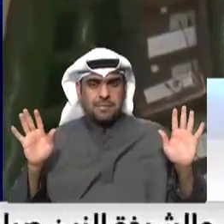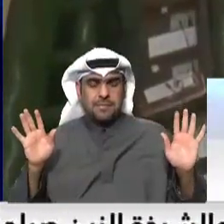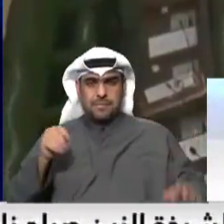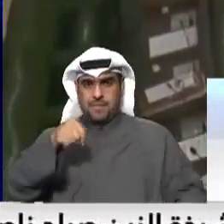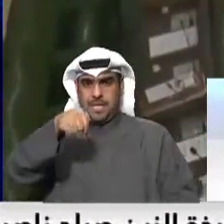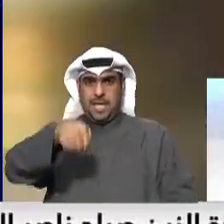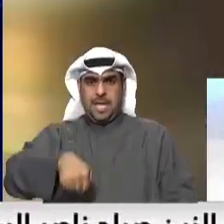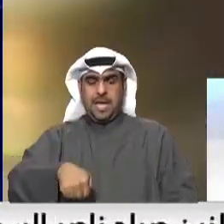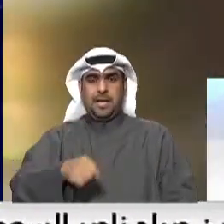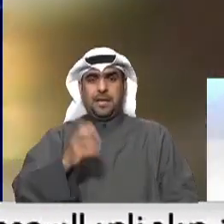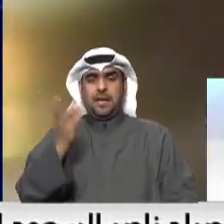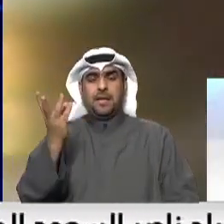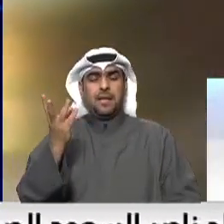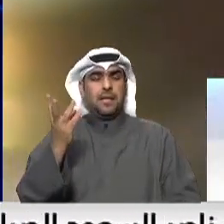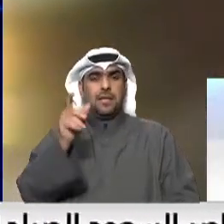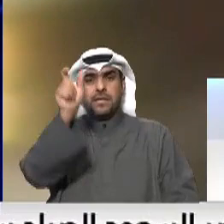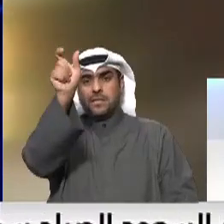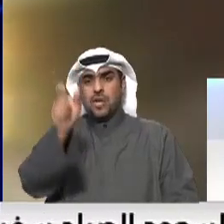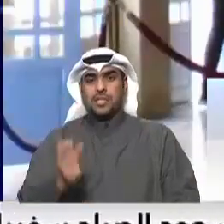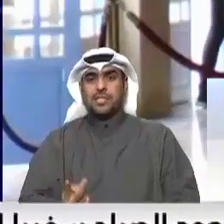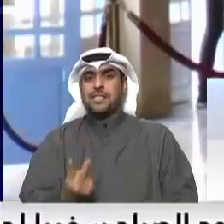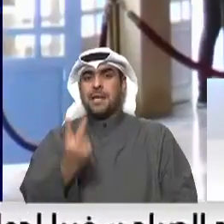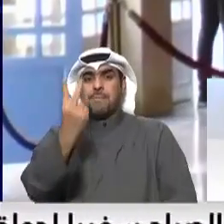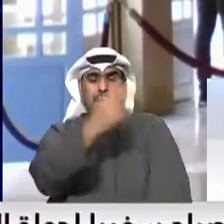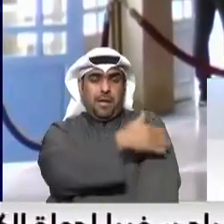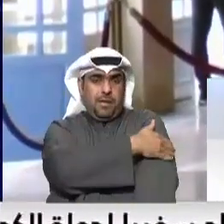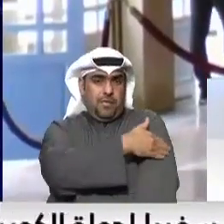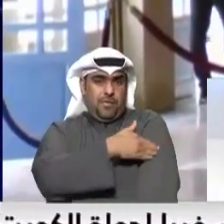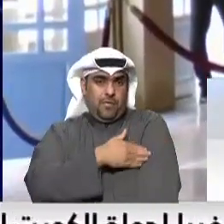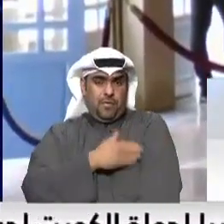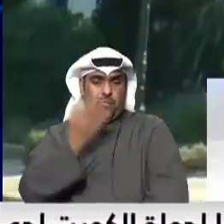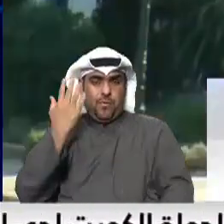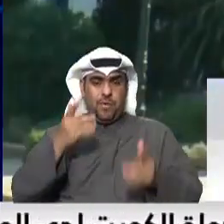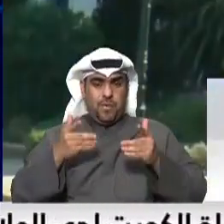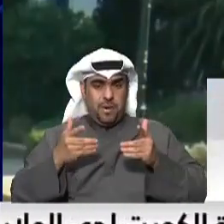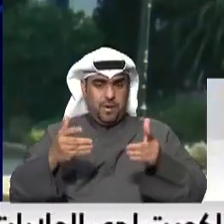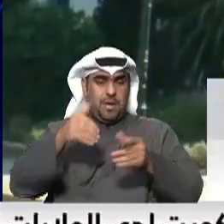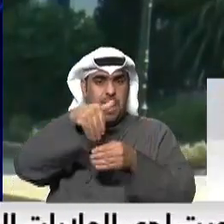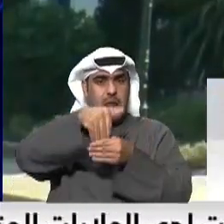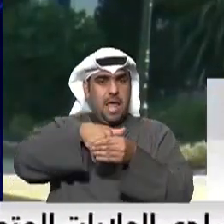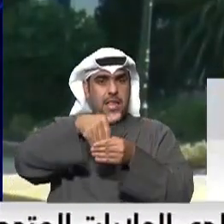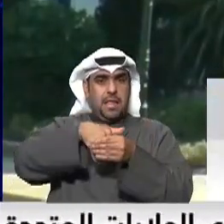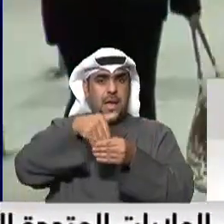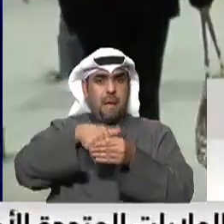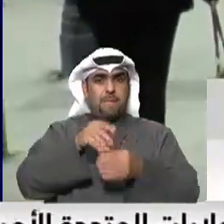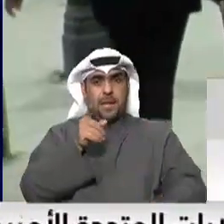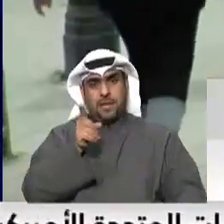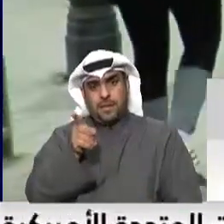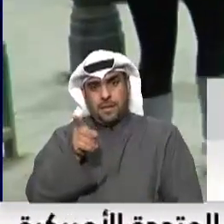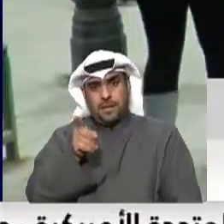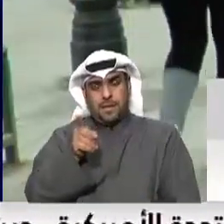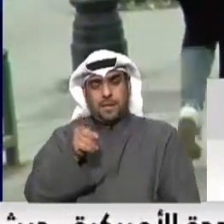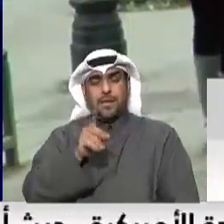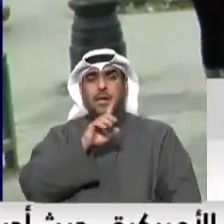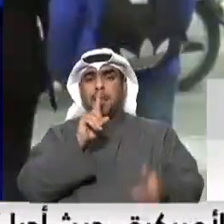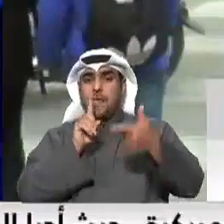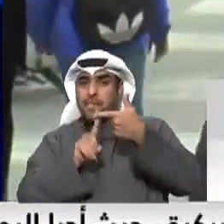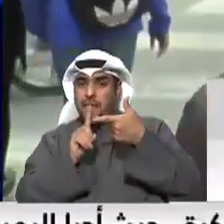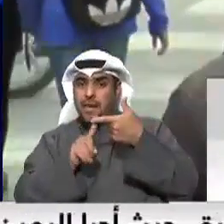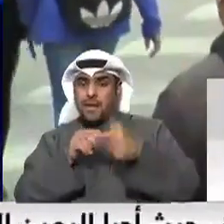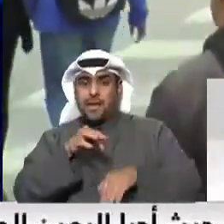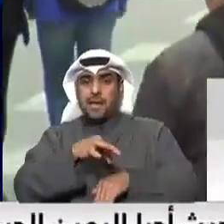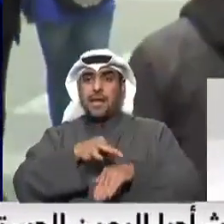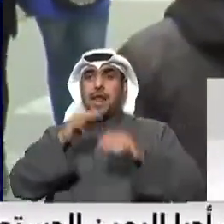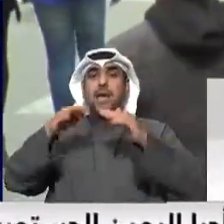ترشحهم وكذلك يعني سير العملية الخاصة بالحملة الانتخابية، إضافة إلى النواب الذين هم في الخارج. بطبيعة الحال هناك